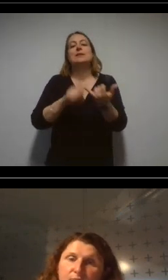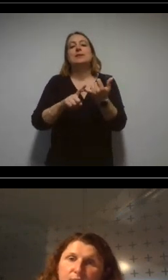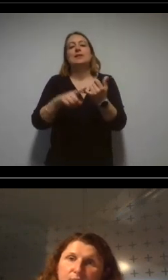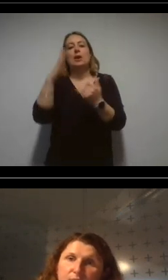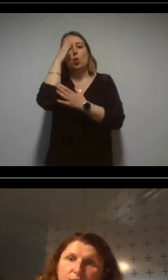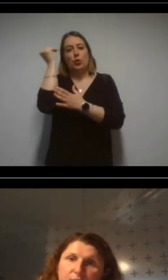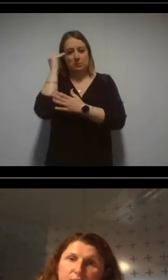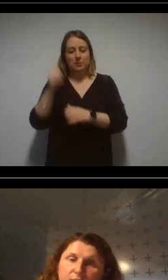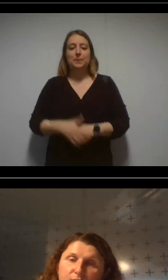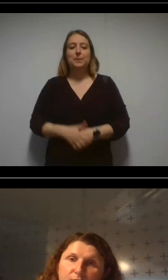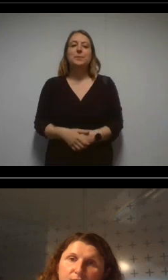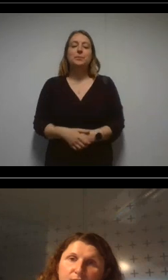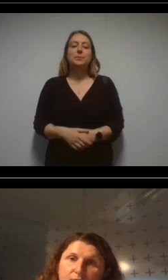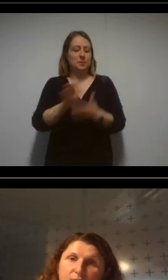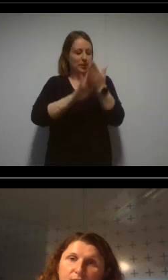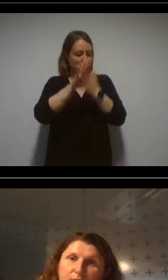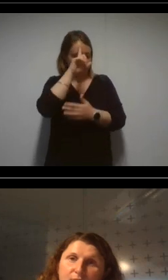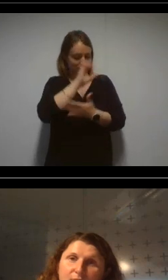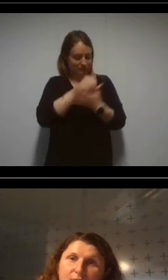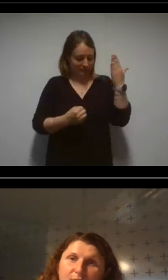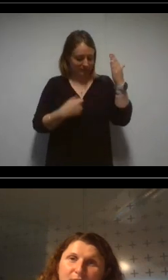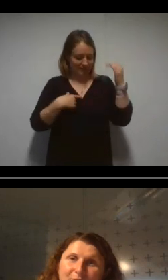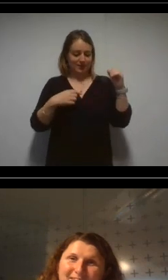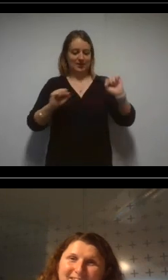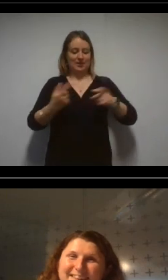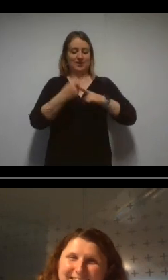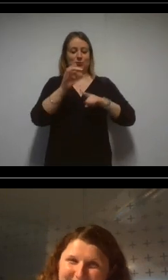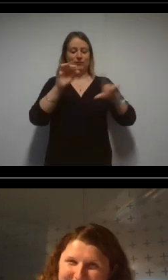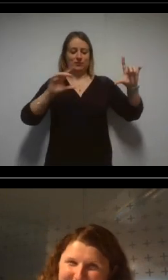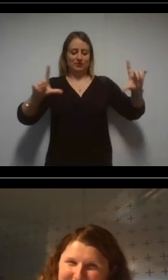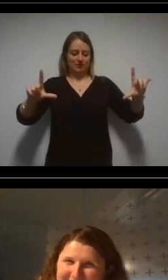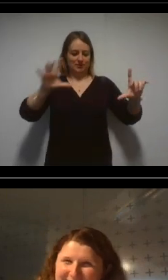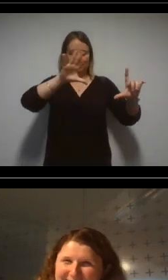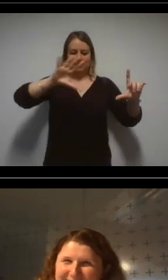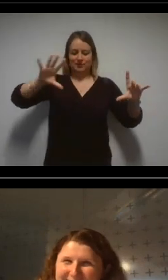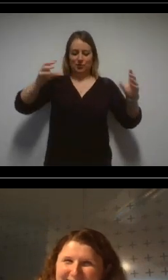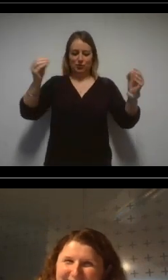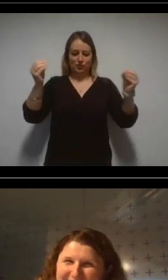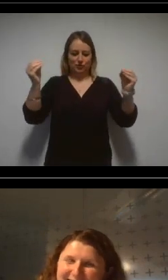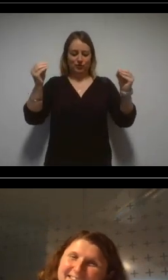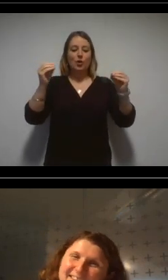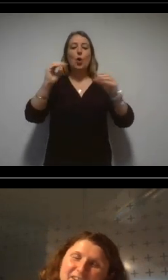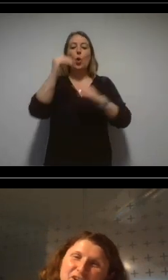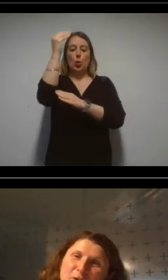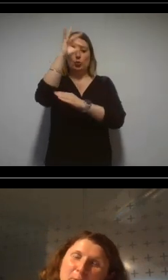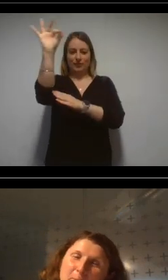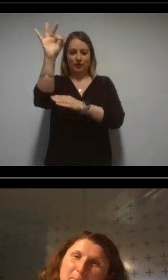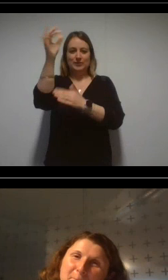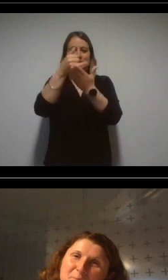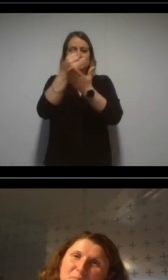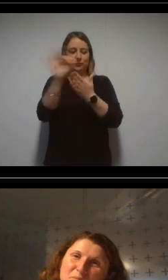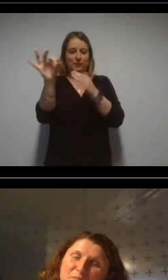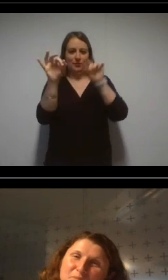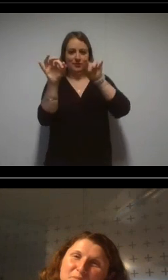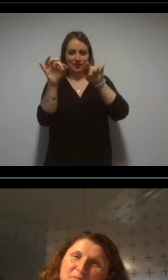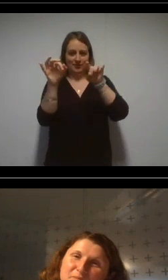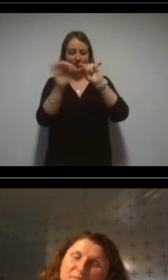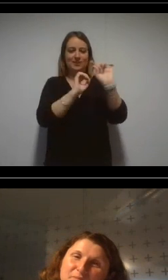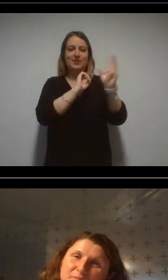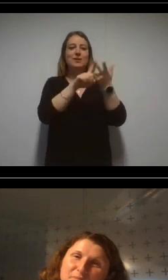Alors, en Bretagne, attendez, je me suis un peu perdue dans ma carte de France du matin. Non, alors en Île-de-France, dans les Hauts-de-France, c'est pour les refaire avec vous. Île-de-France,